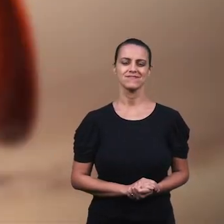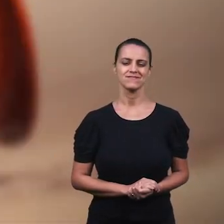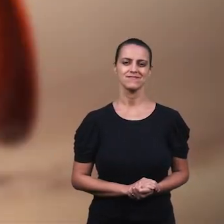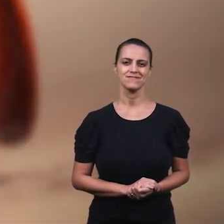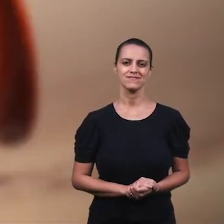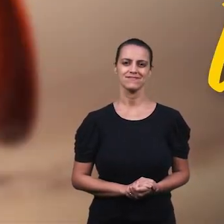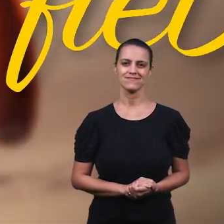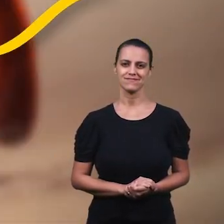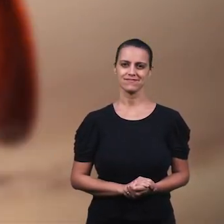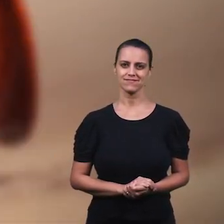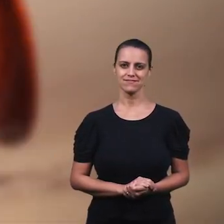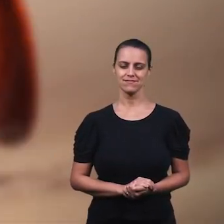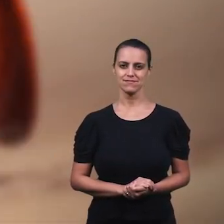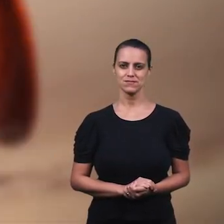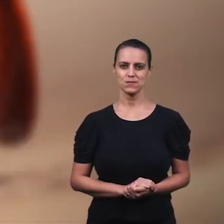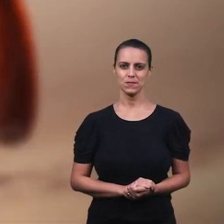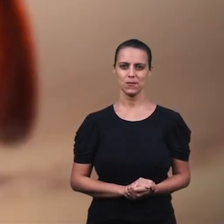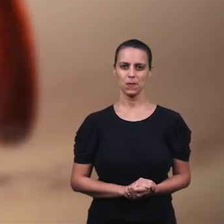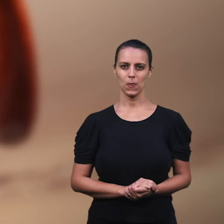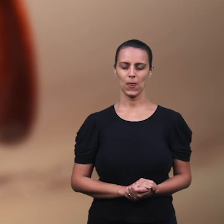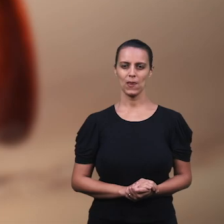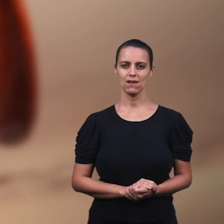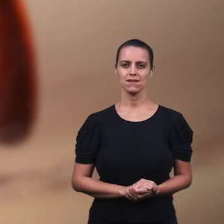allez connaître